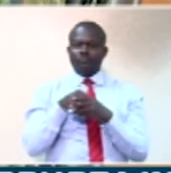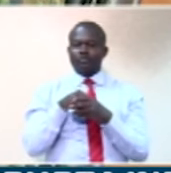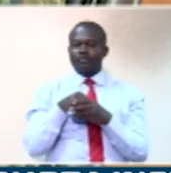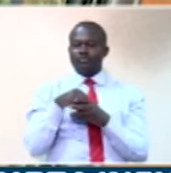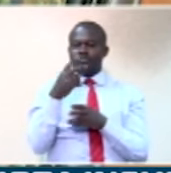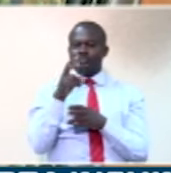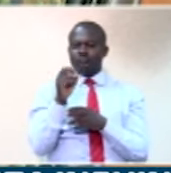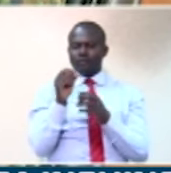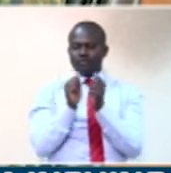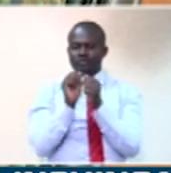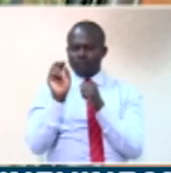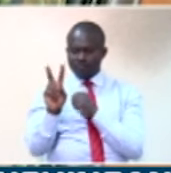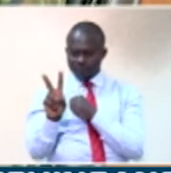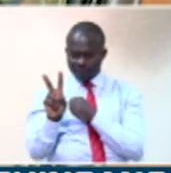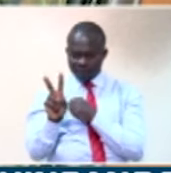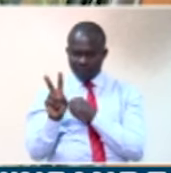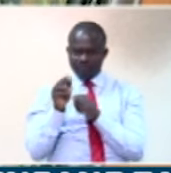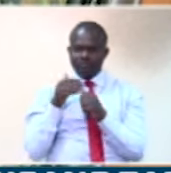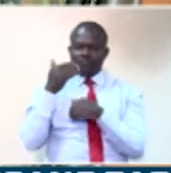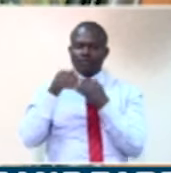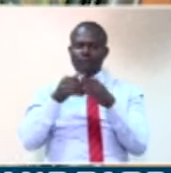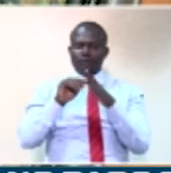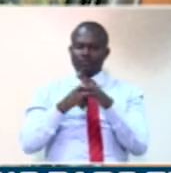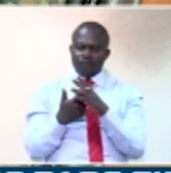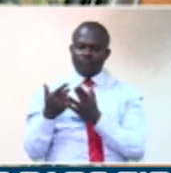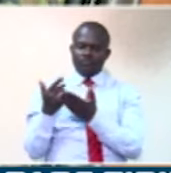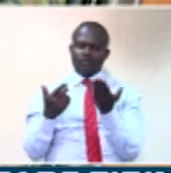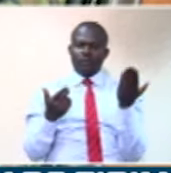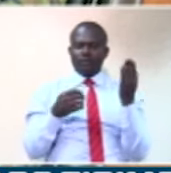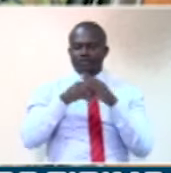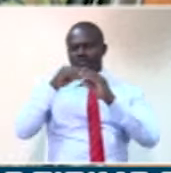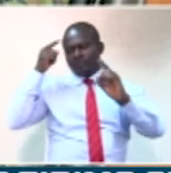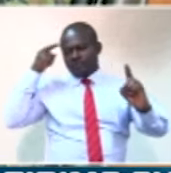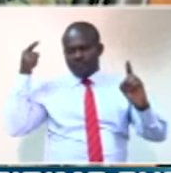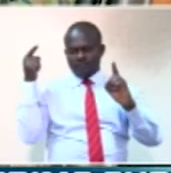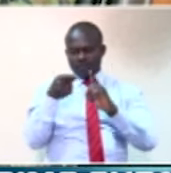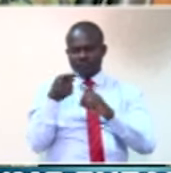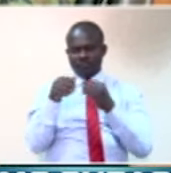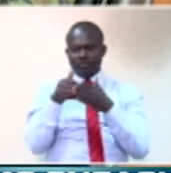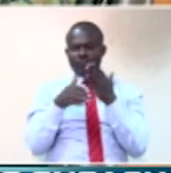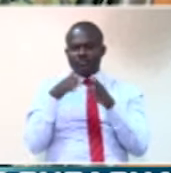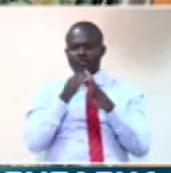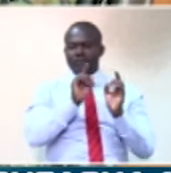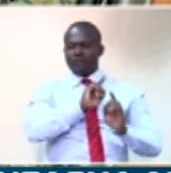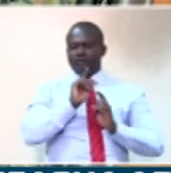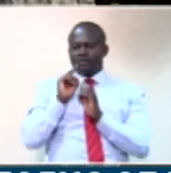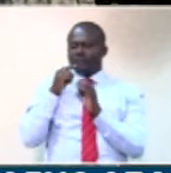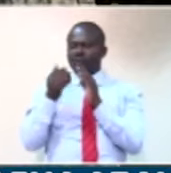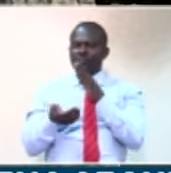mu 2012. Rikaba ryarafunguwe ari mu mugambi wo kubaka ingabo